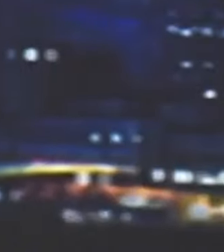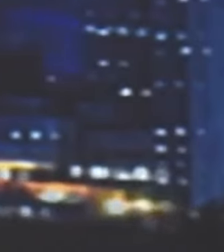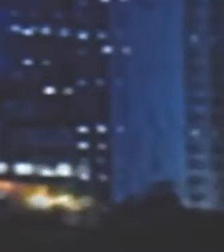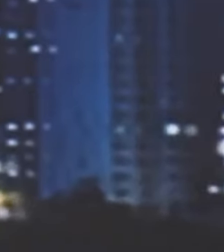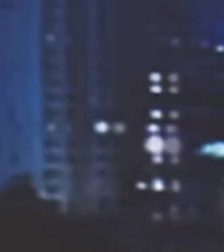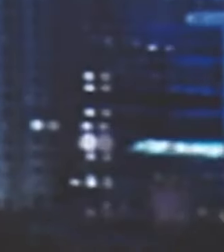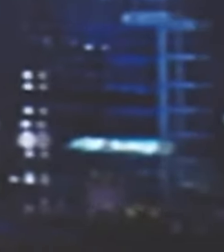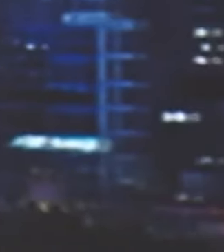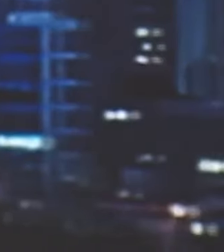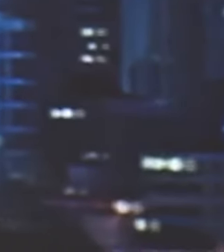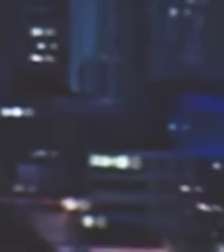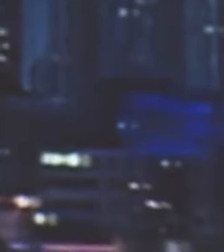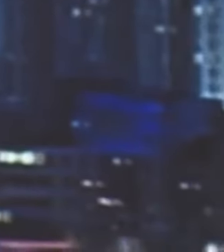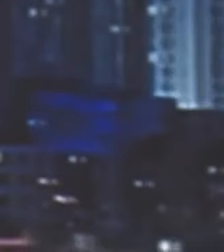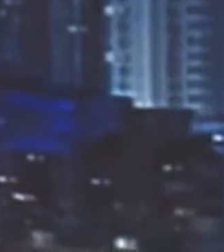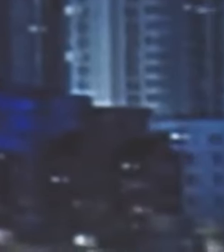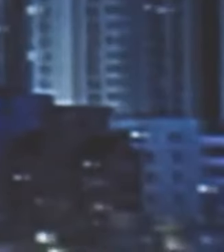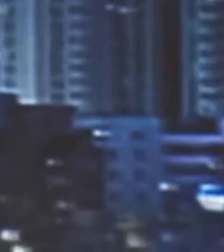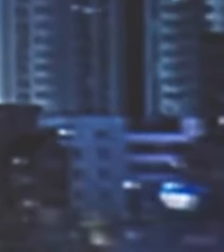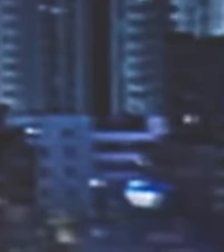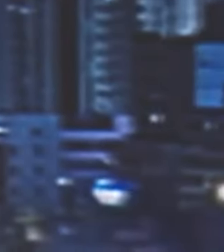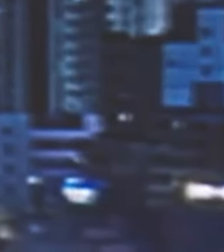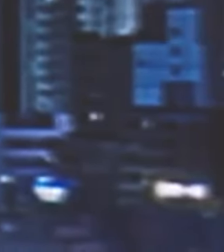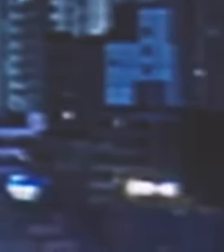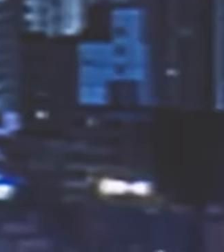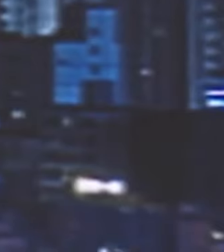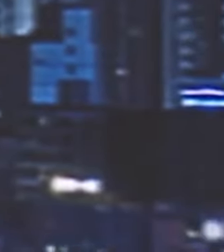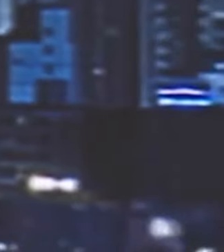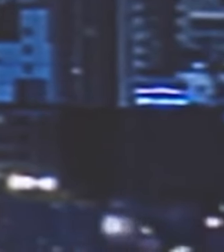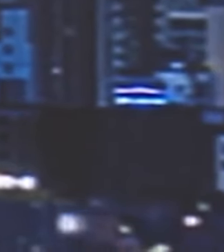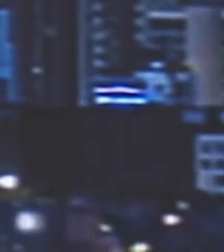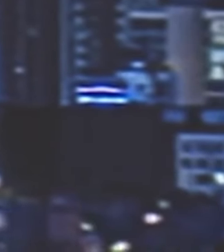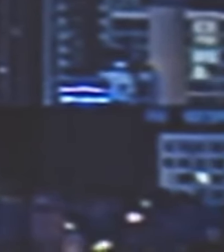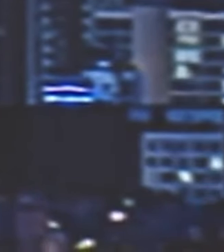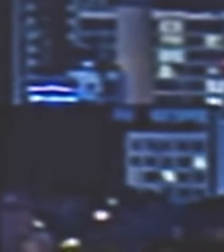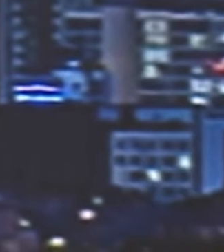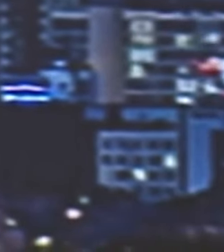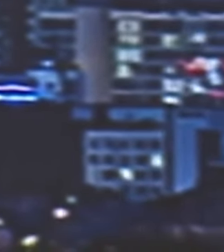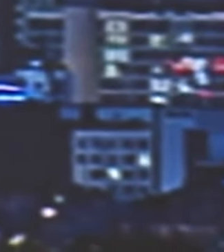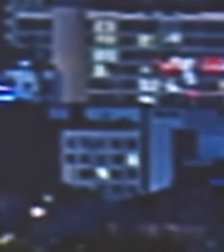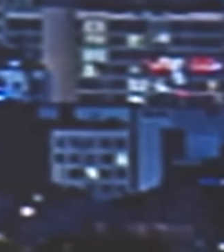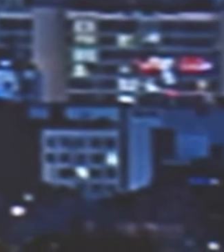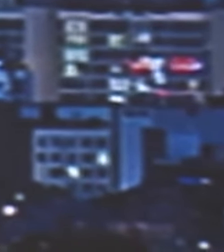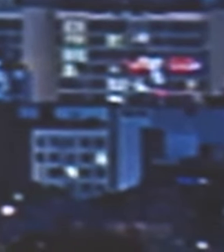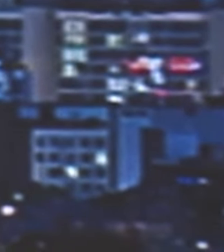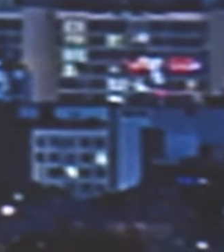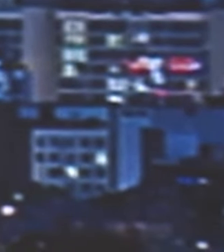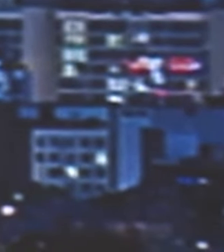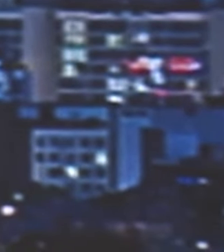JTBC 뉴스를 시청해 주신 여러분 고맙습니다. 저희는 저녁 6시 50분 뉴스룸에서 뵙겠습니다.